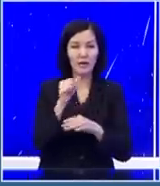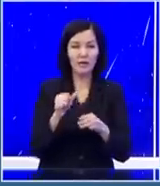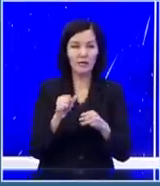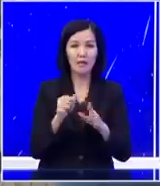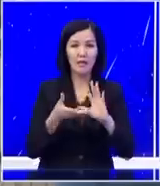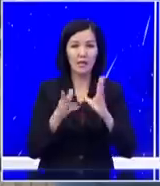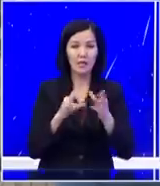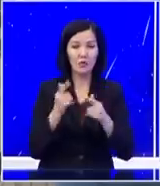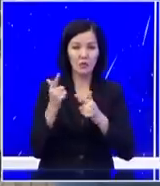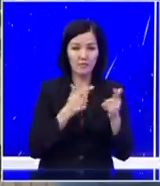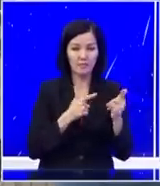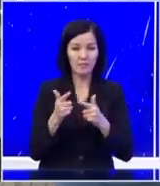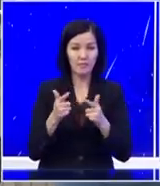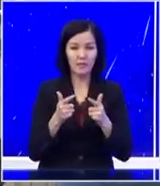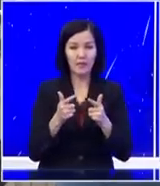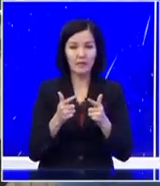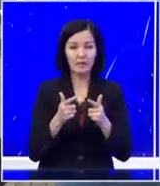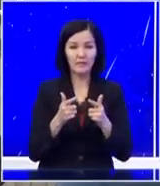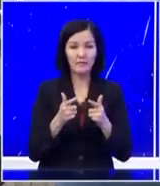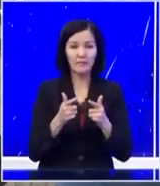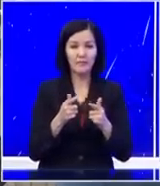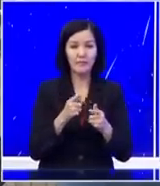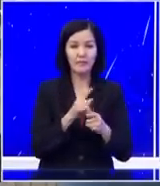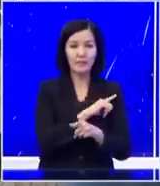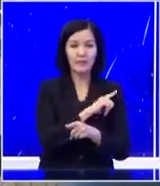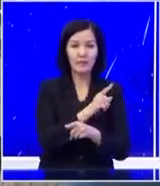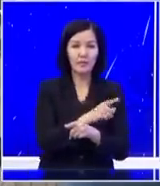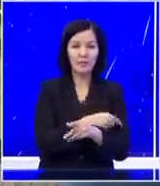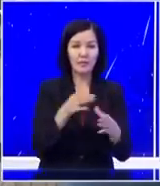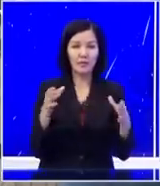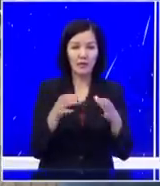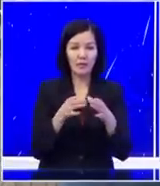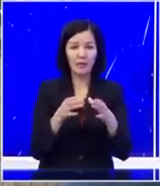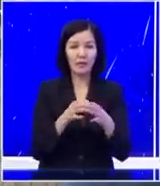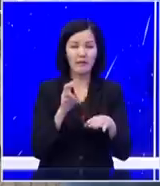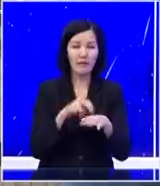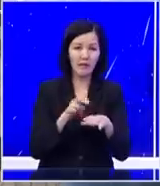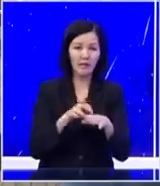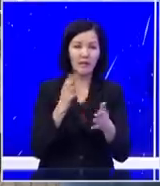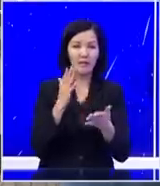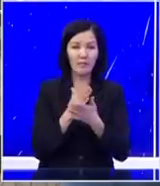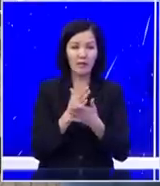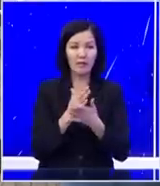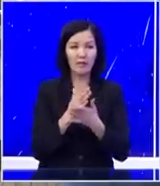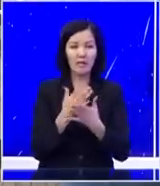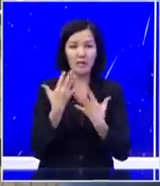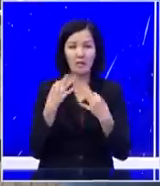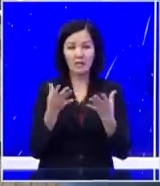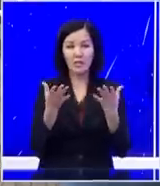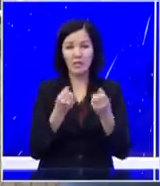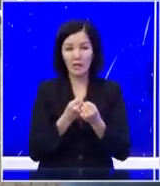результат келеді. У нас очень сильная команда вирусологов, бактериологов. Разрешение